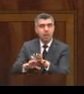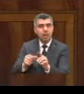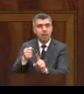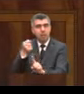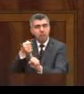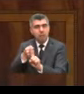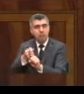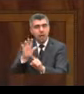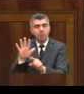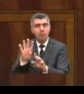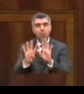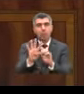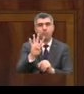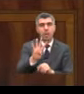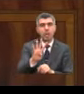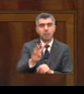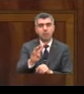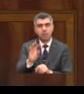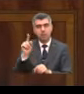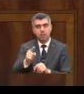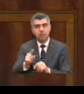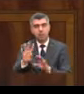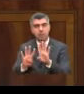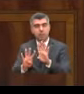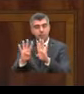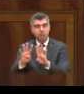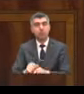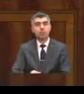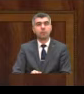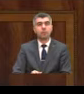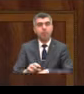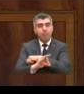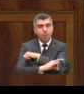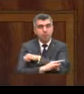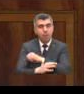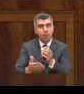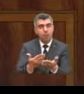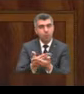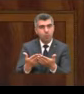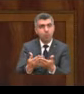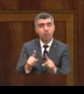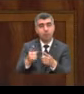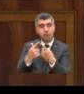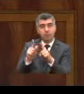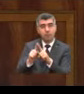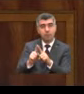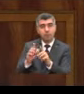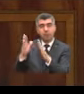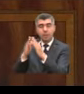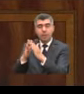القانون 45/18 المتعلق بالعاملين الاجتماعيين، القانون 65/15 المتعلق بمؤسسات الرعاية